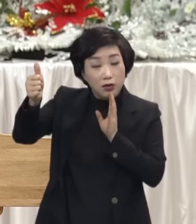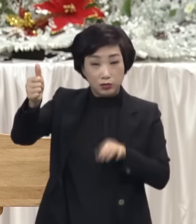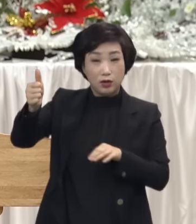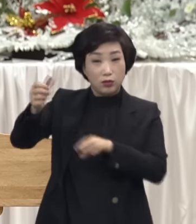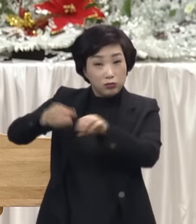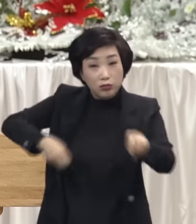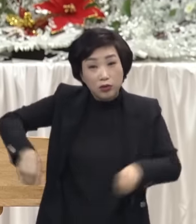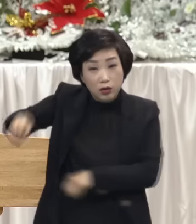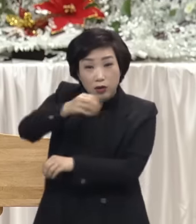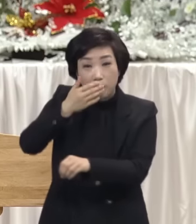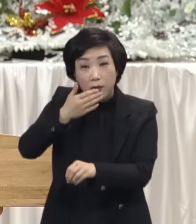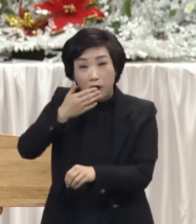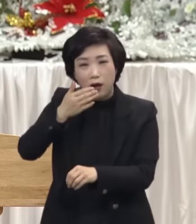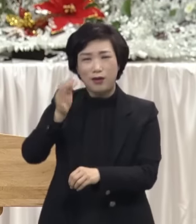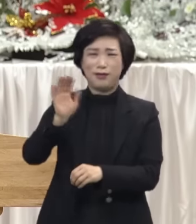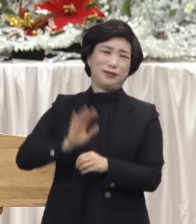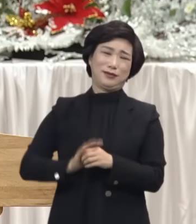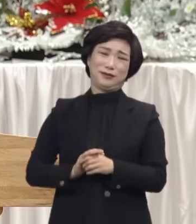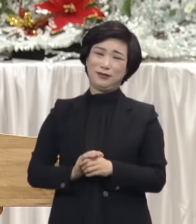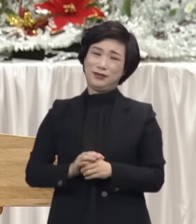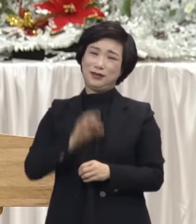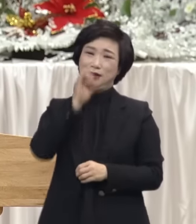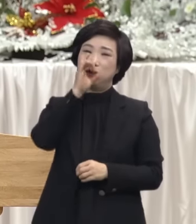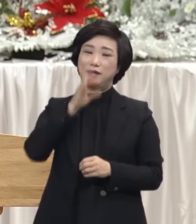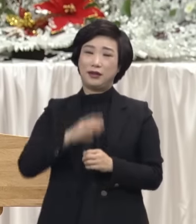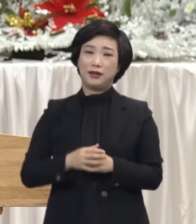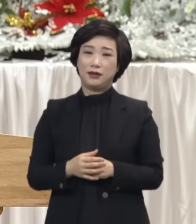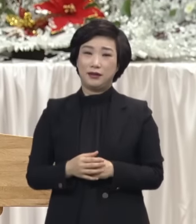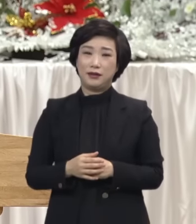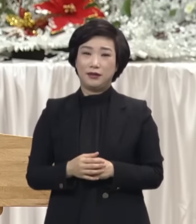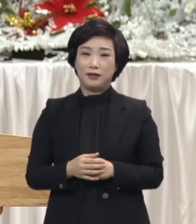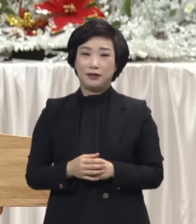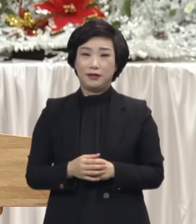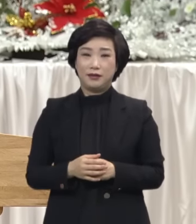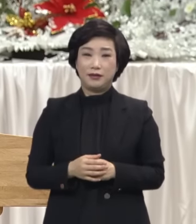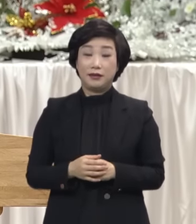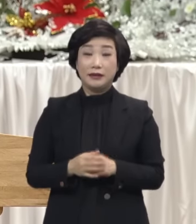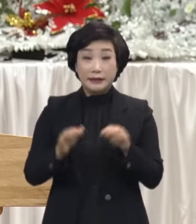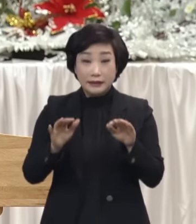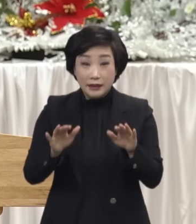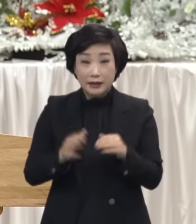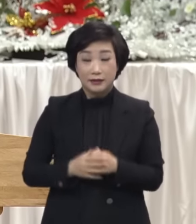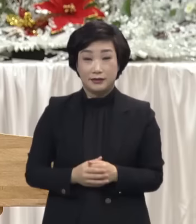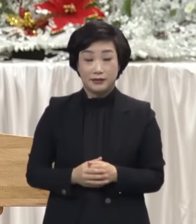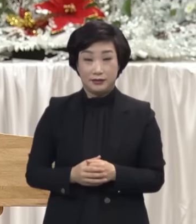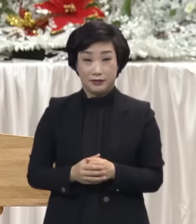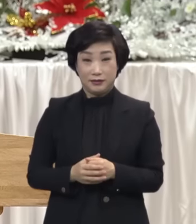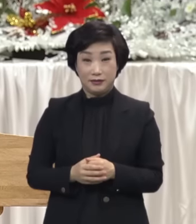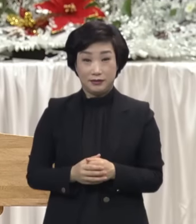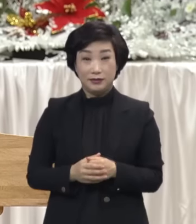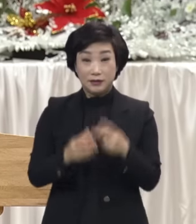주객이 전도될 수 있나? 될 수 없다, 그거는. 자, 두